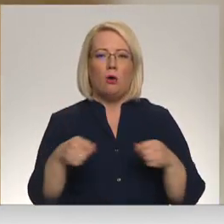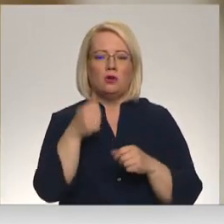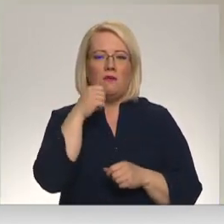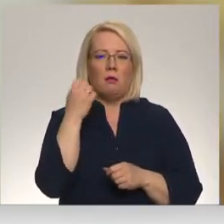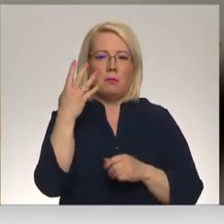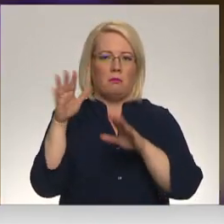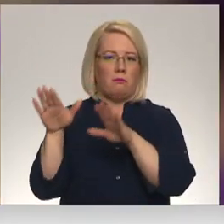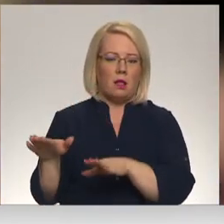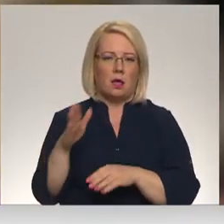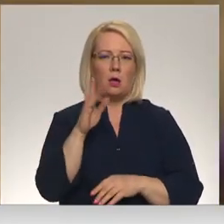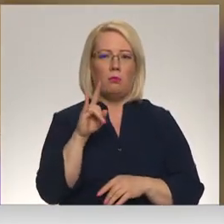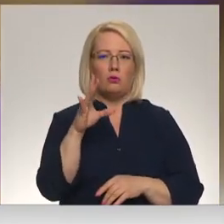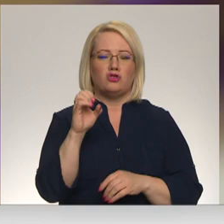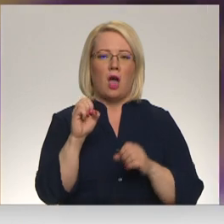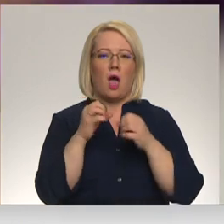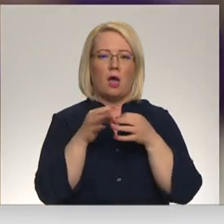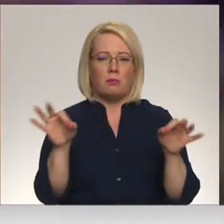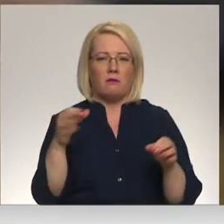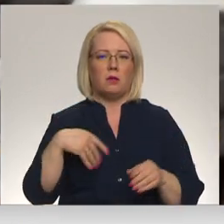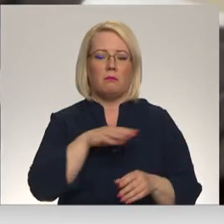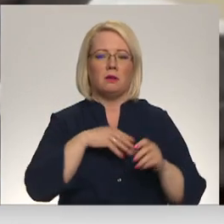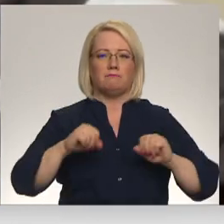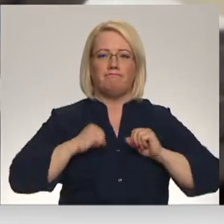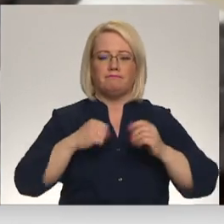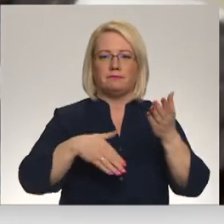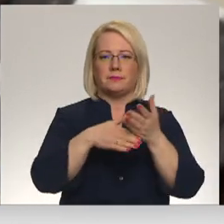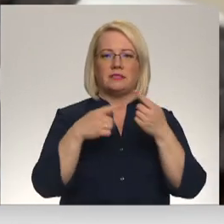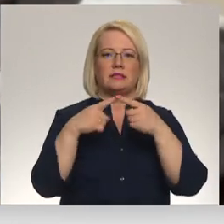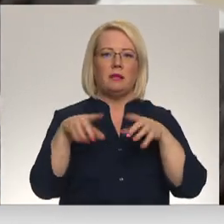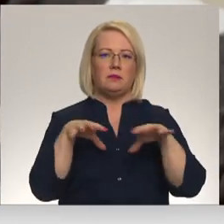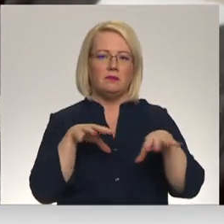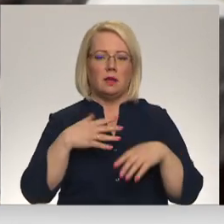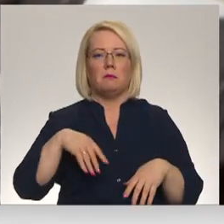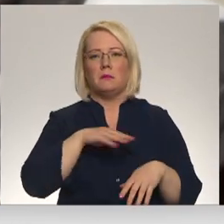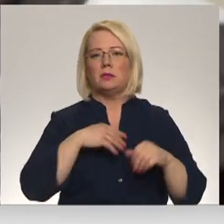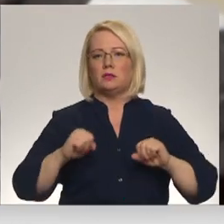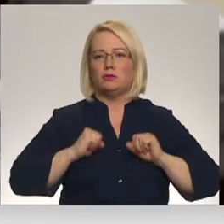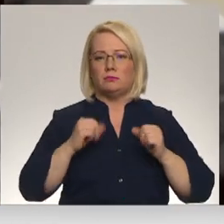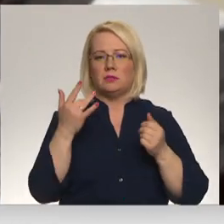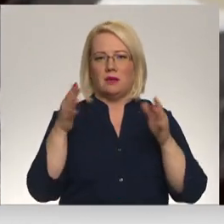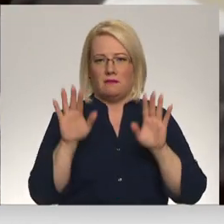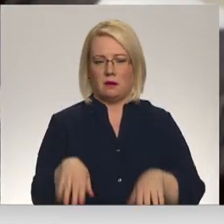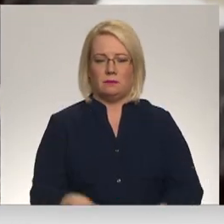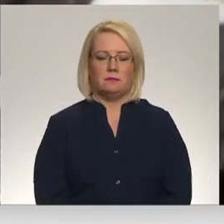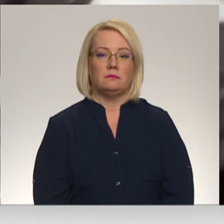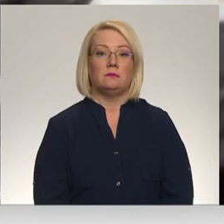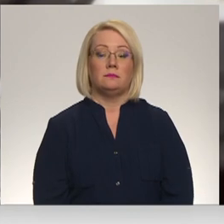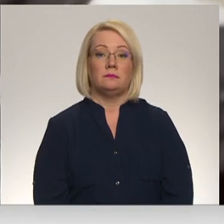15. Buča ir atbrīvota un mēs cenšamies palīdzēt arī citiem dzīvniekiem. Mēs cenšamies, cik varam.